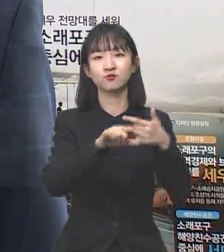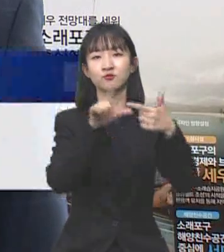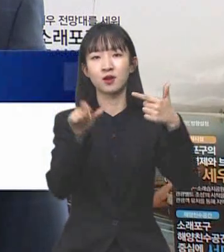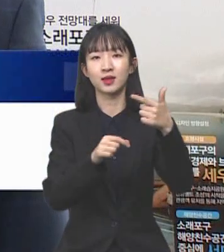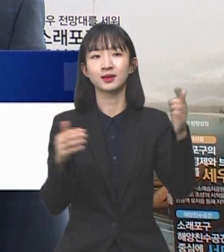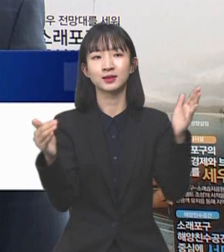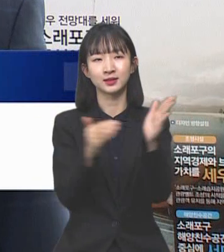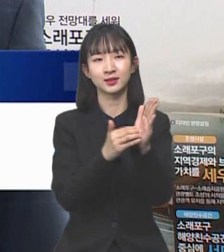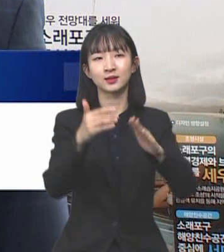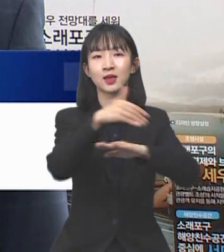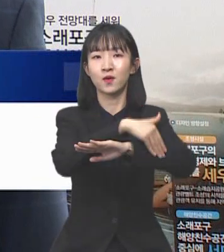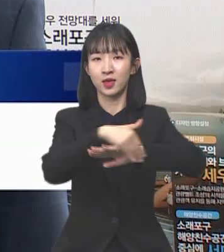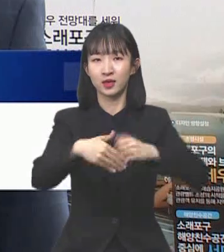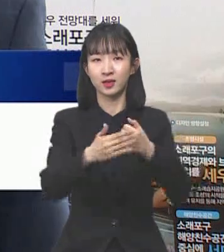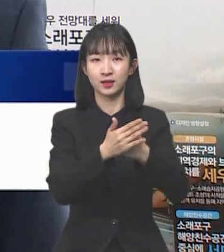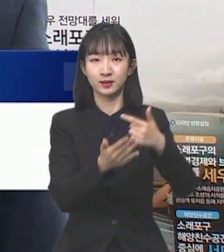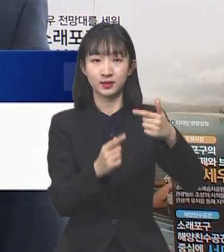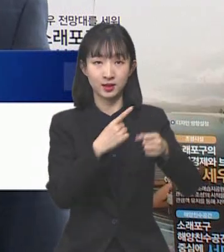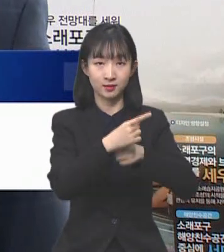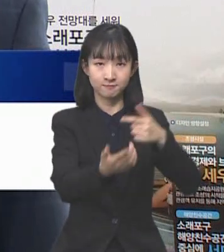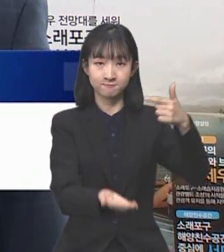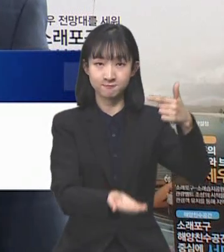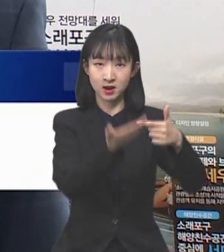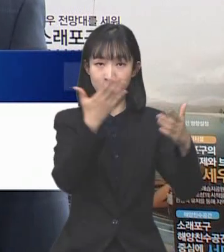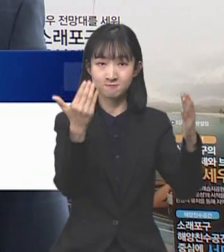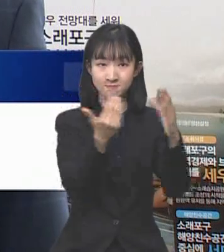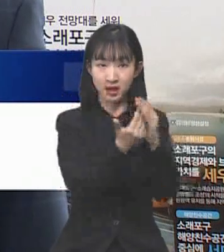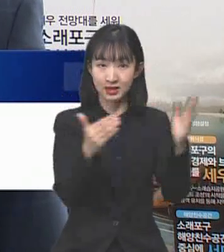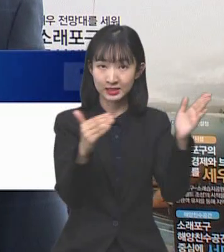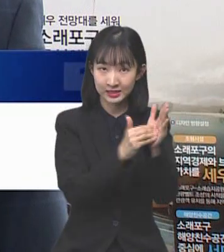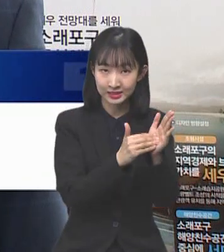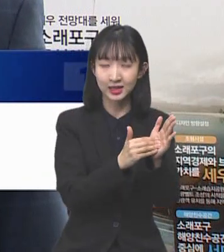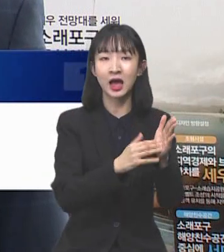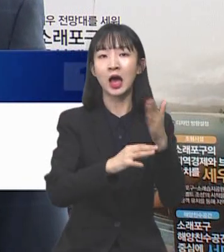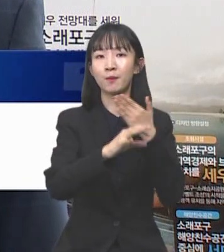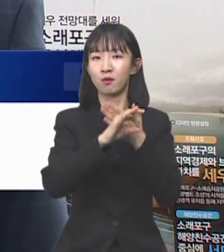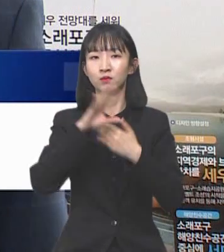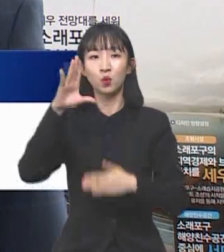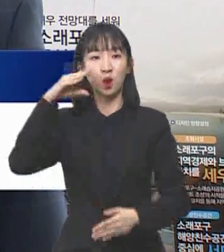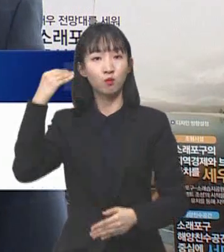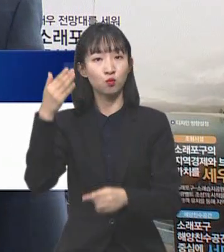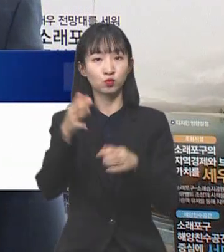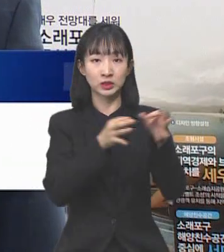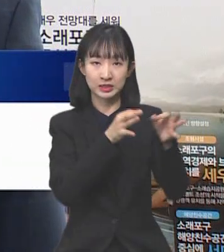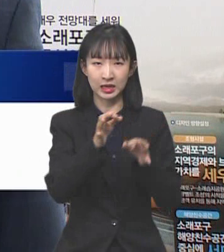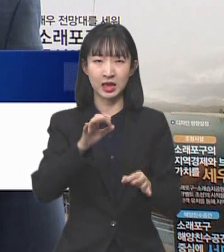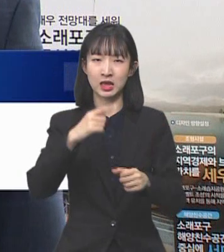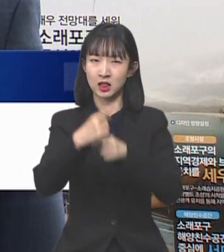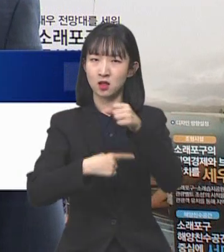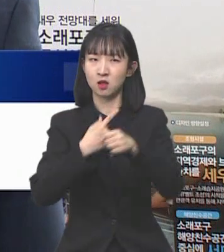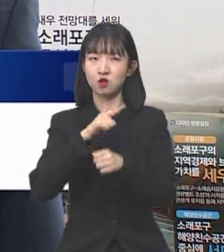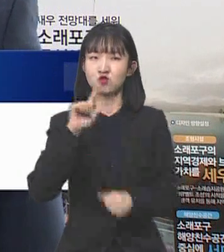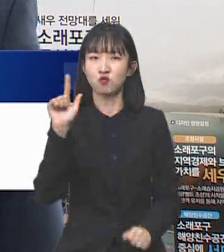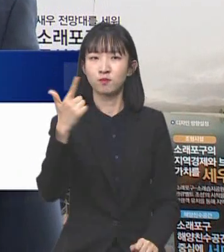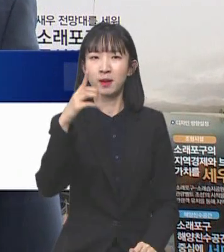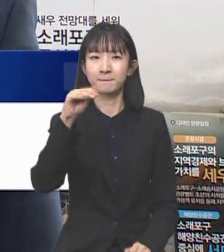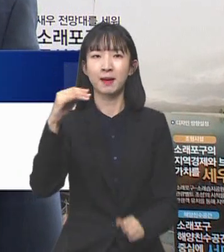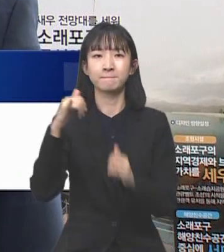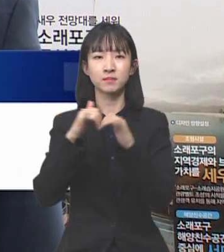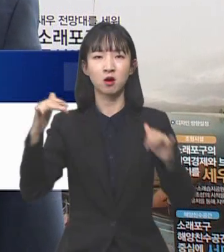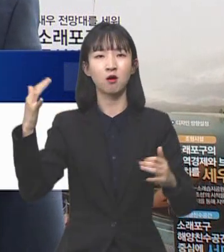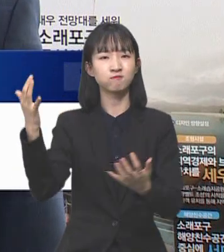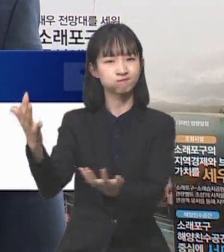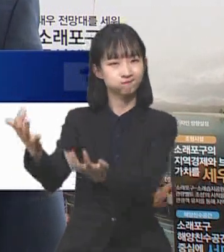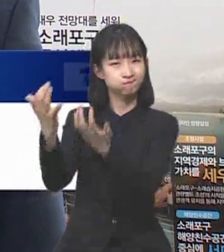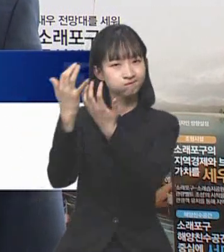연상 망인 중 현대화 사업이 완료되면 서대 폭의 시장은 연간 600만 명이 잡는 수족관 제일의 광명